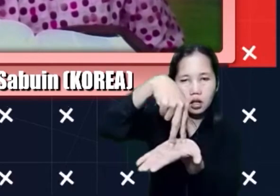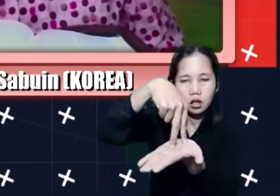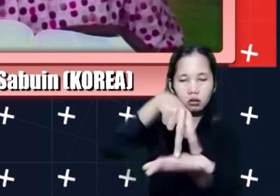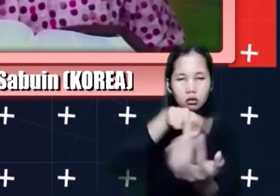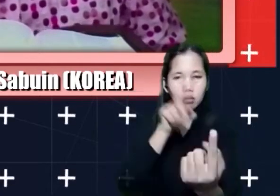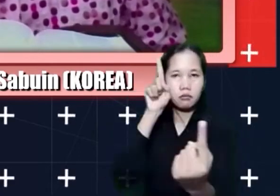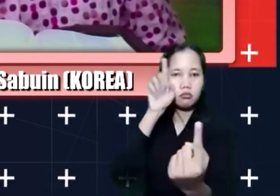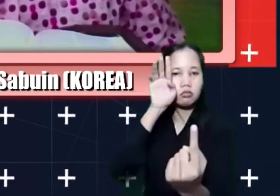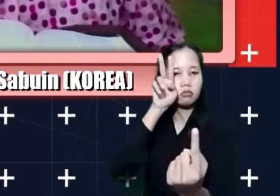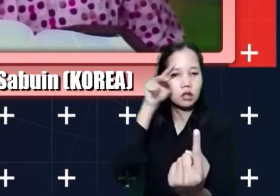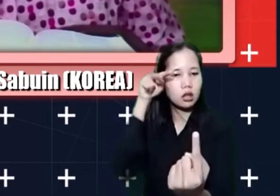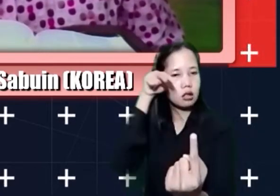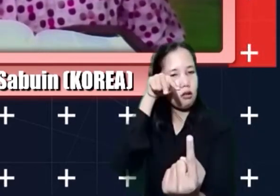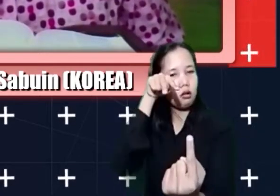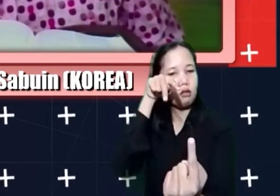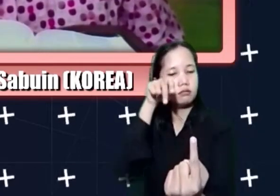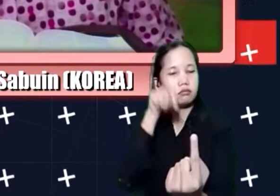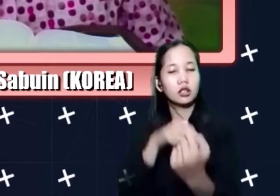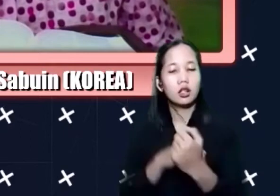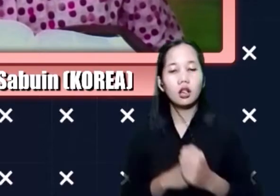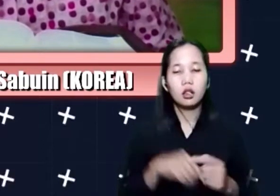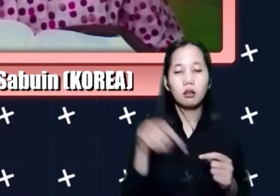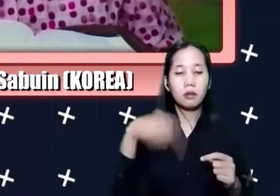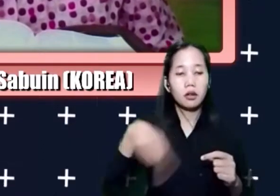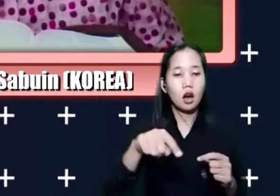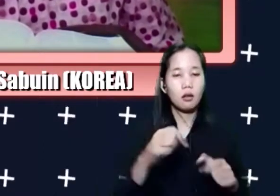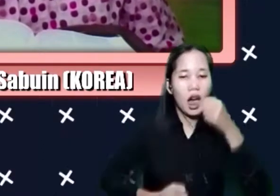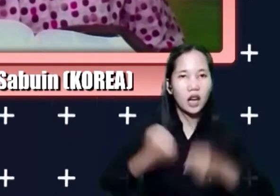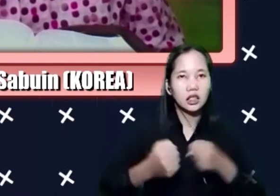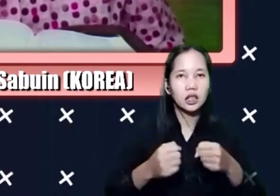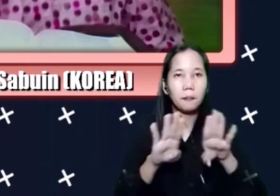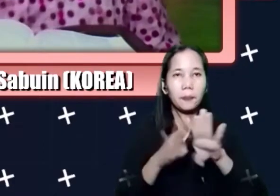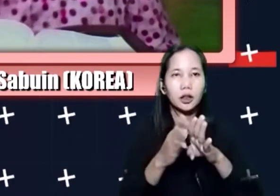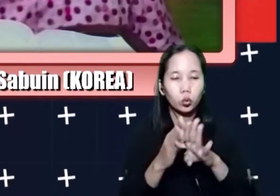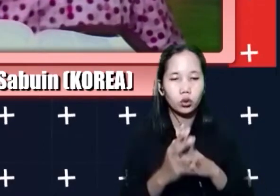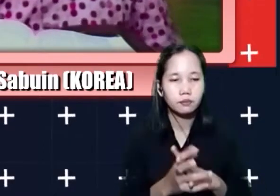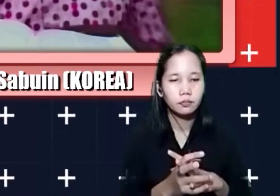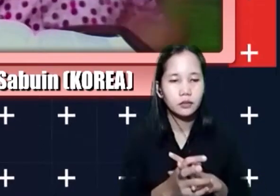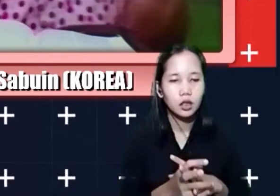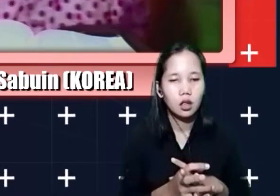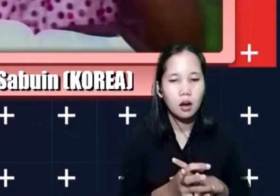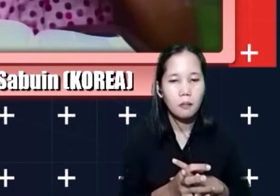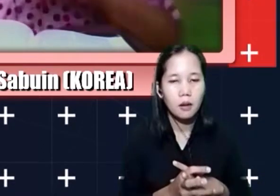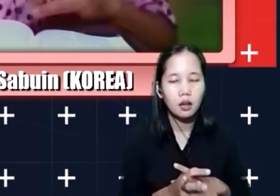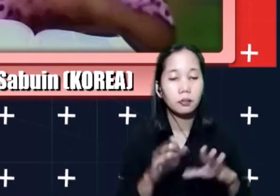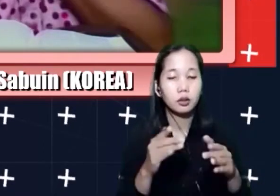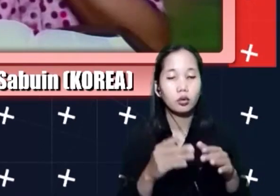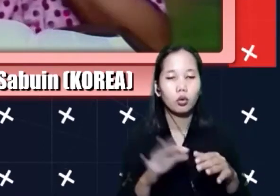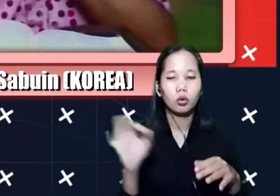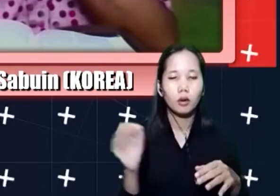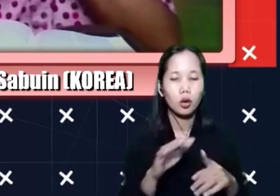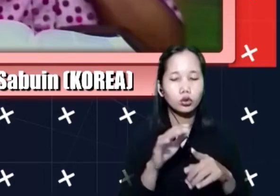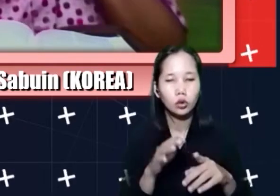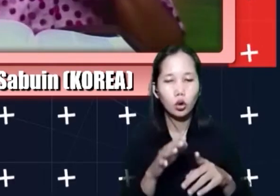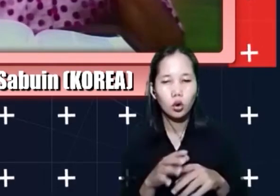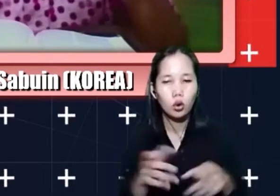mereka, lalu sujudlah ia sampai ke tanah. Lalu ia mengundang mereka, dia